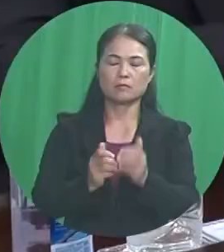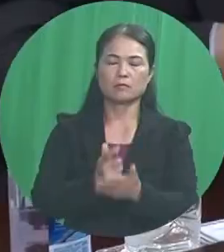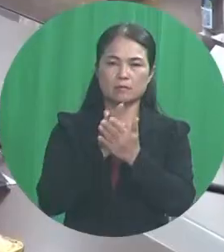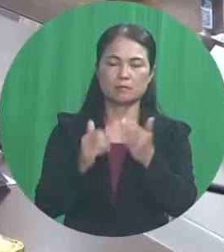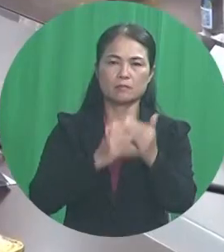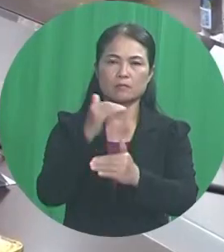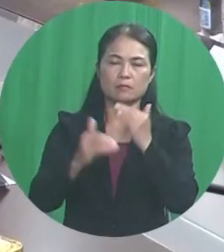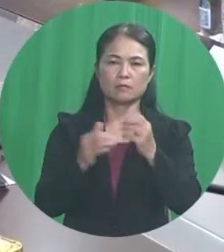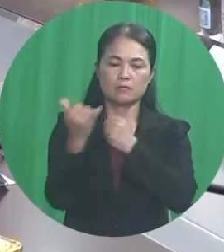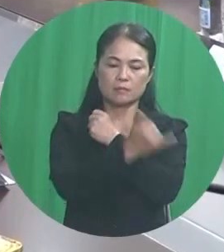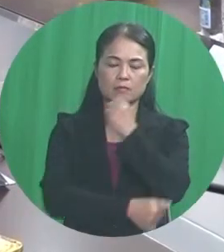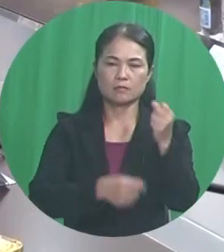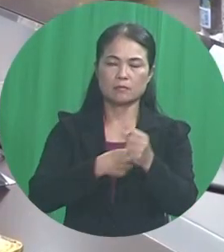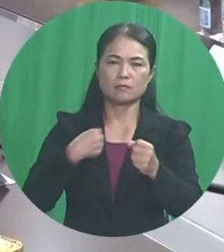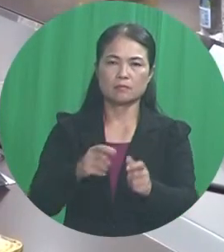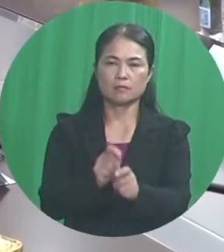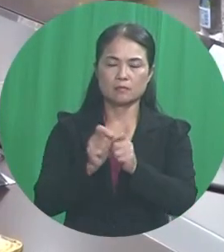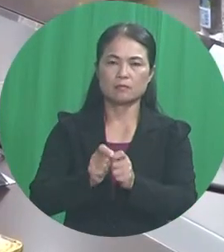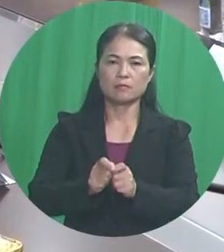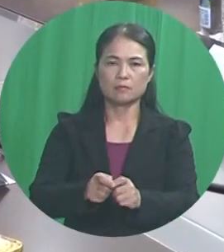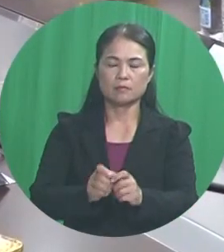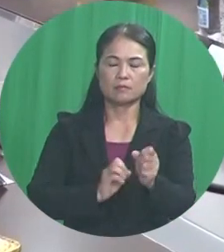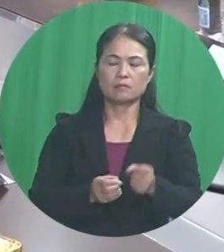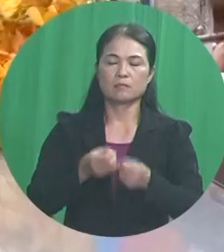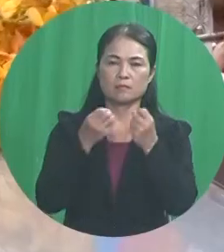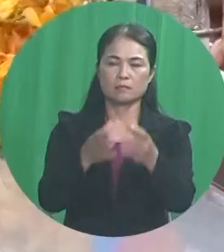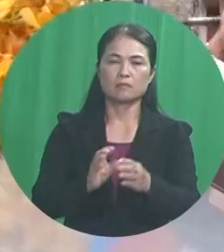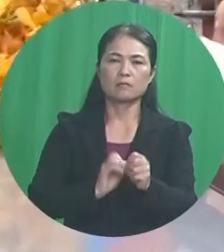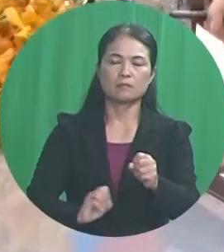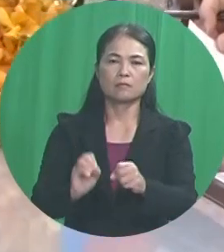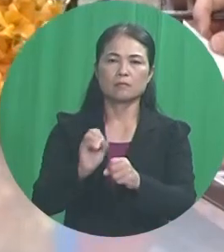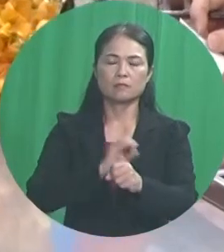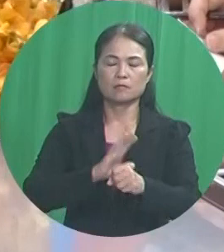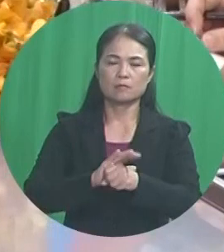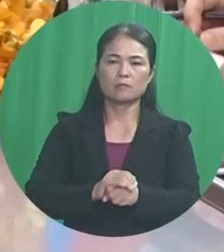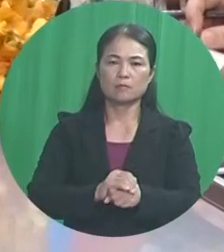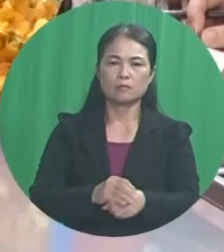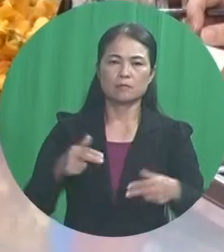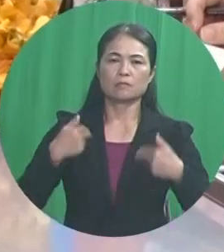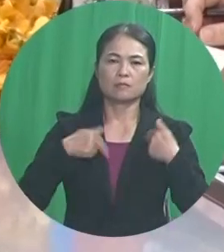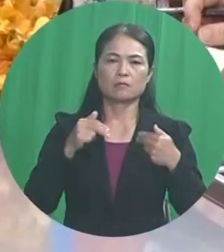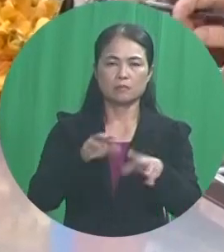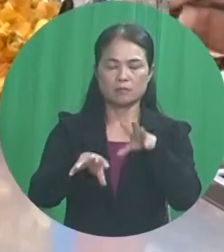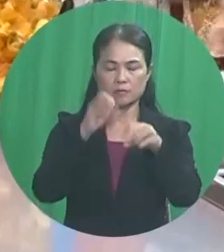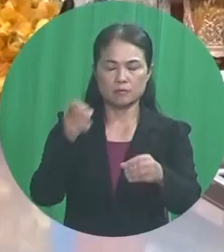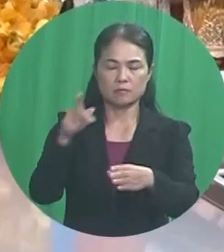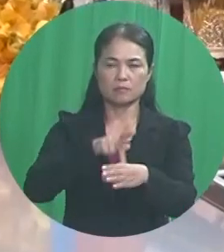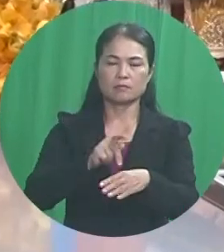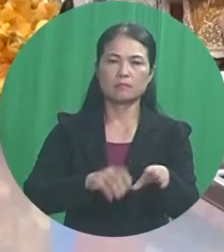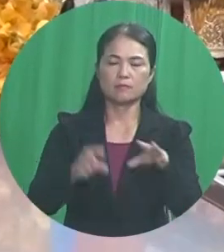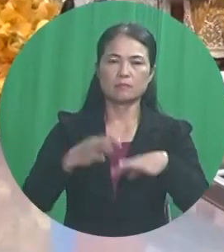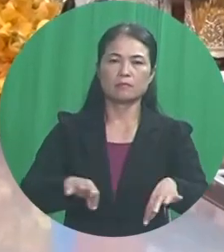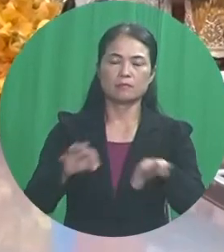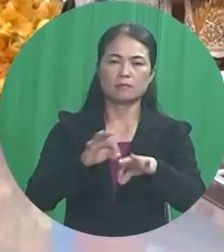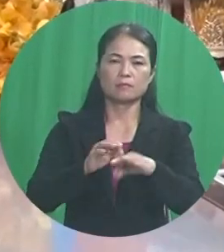ច្រើនរបស់ប្រទេសចិនរួមមានការផ្តល់វ៉ាក់សាំងជំងឺ COVID-19 និងអាហារូបករណ៍ដែលបានចូលរួមចំណែកយ៉ាងសំ